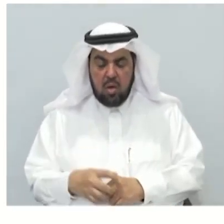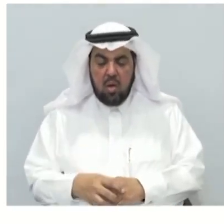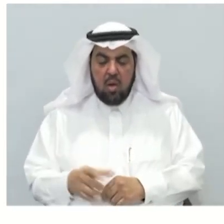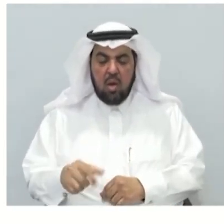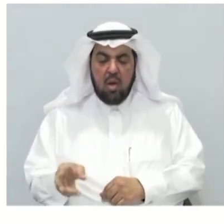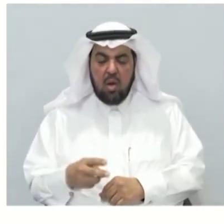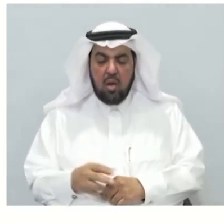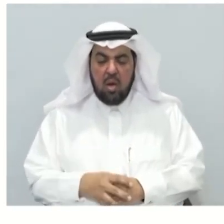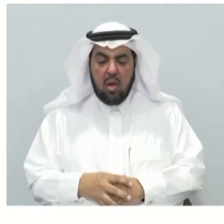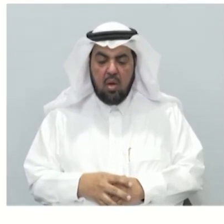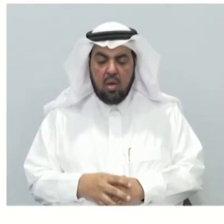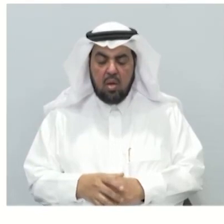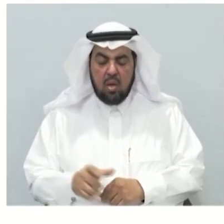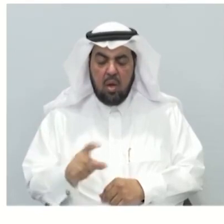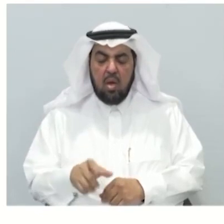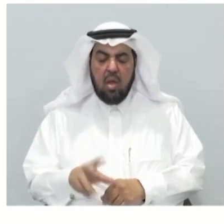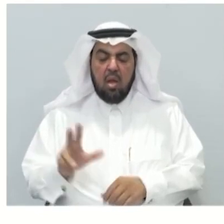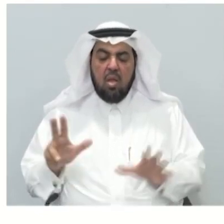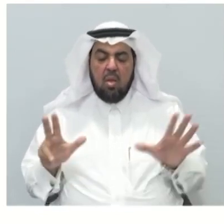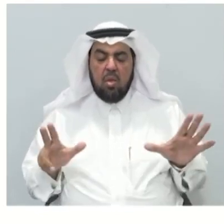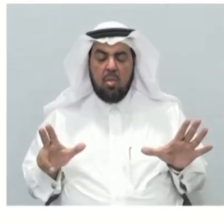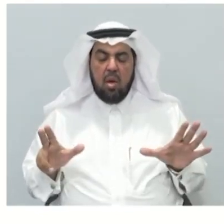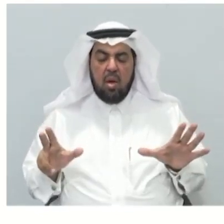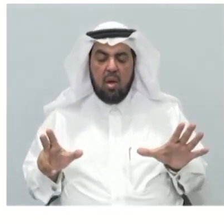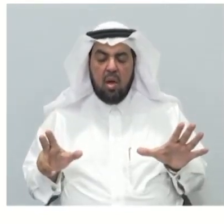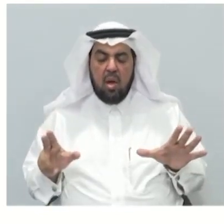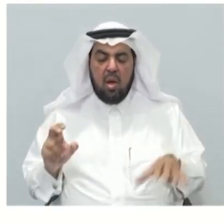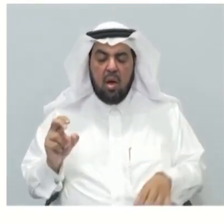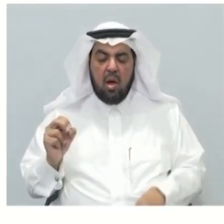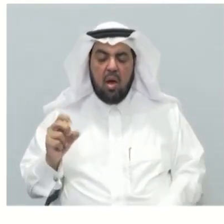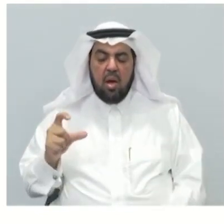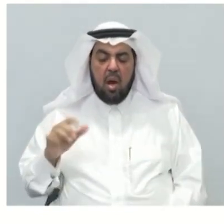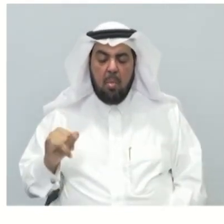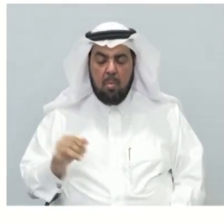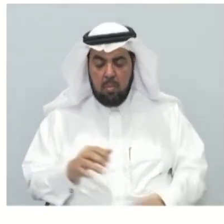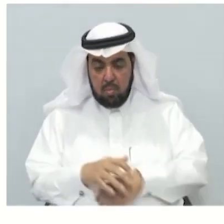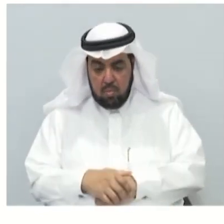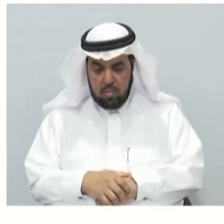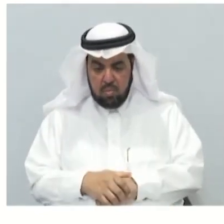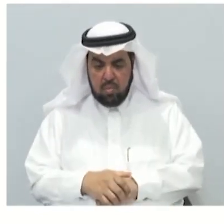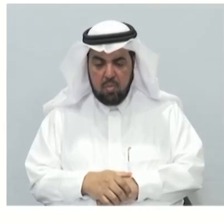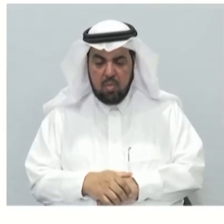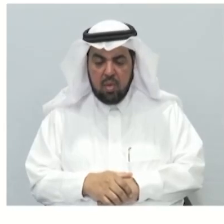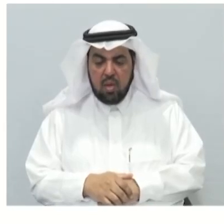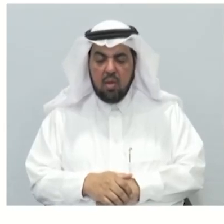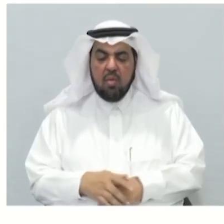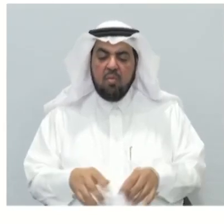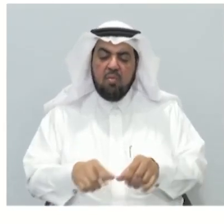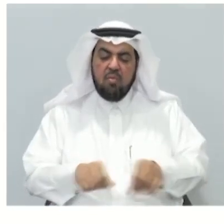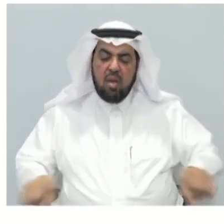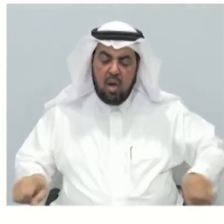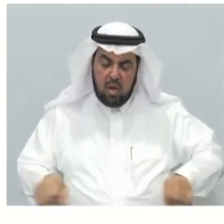يساوي 8 فيت هنا 8 فيت 8 قدم ممتاز